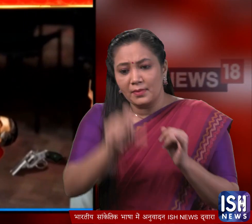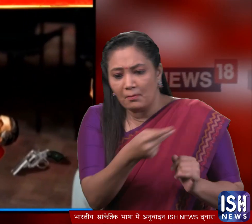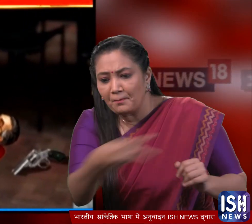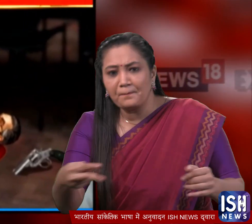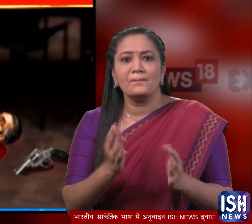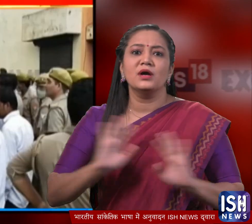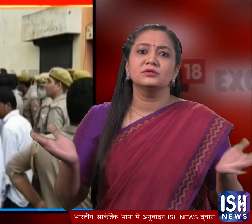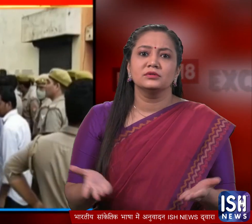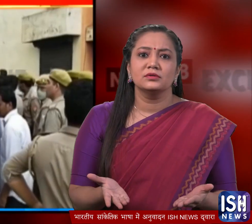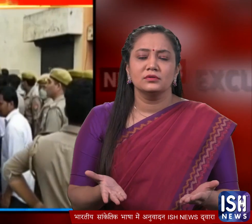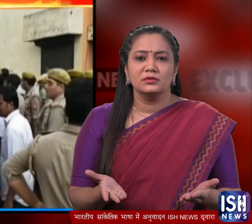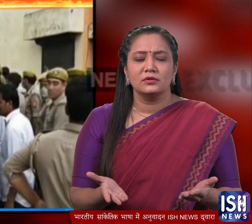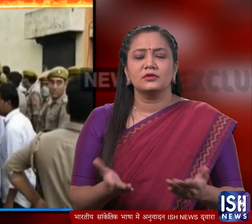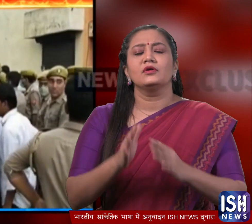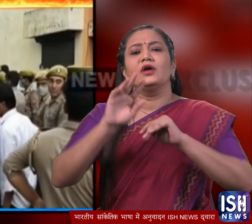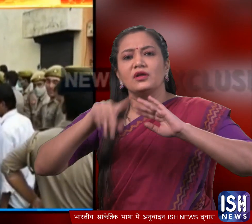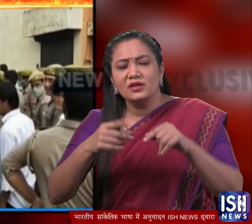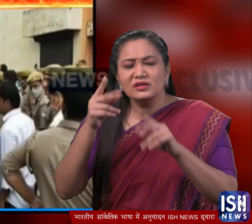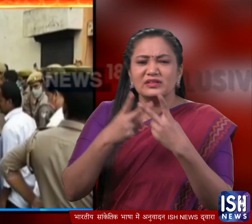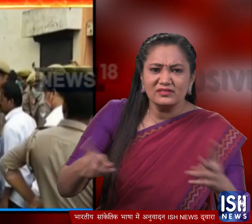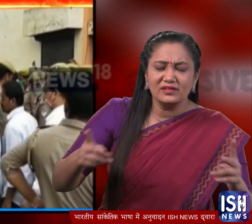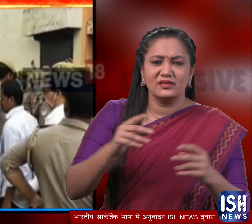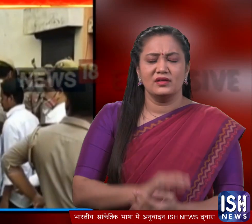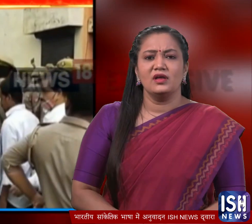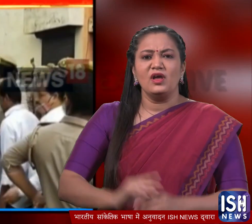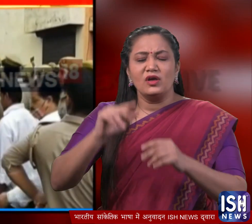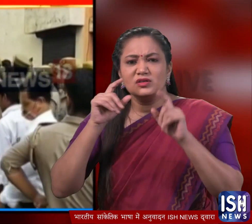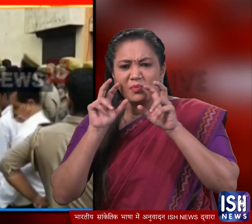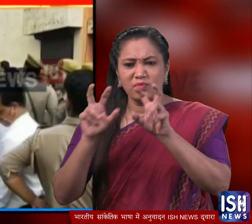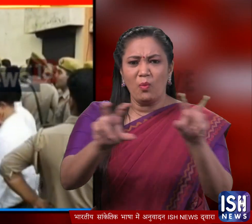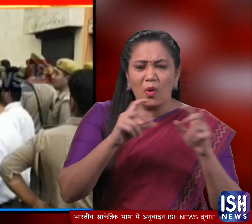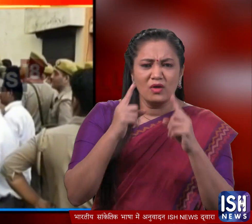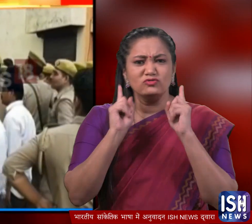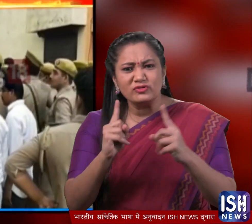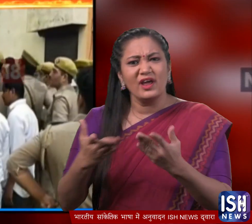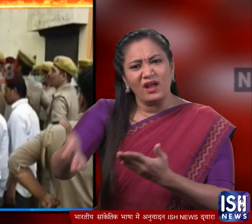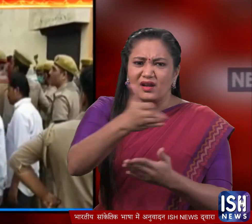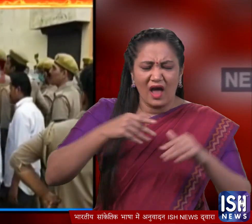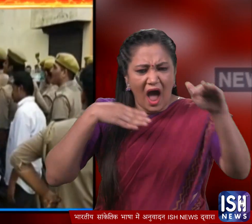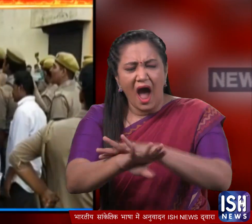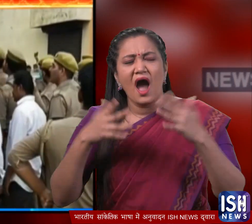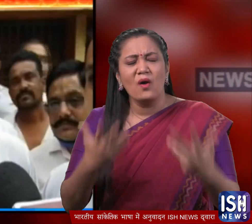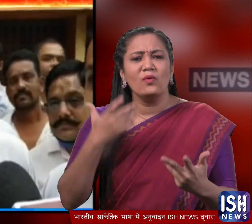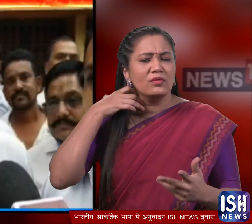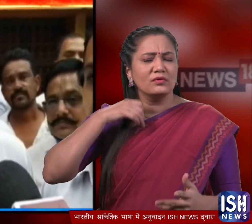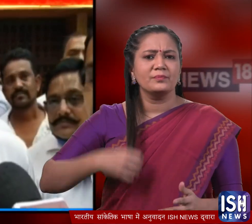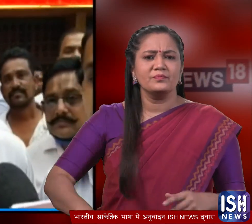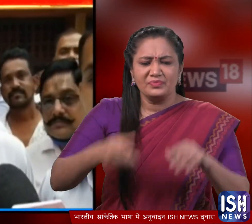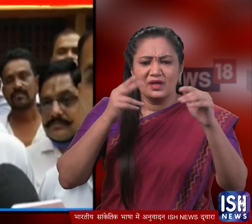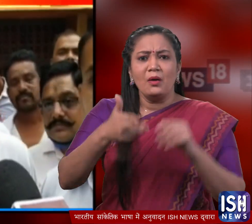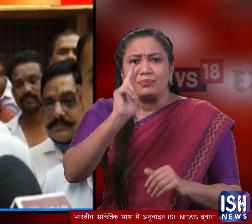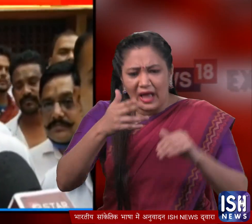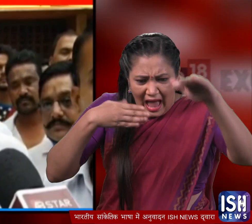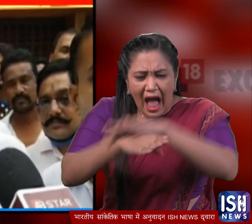के अलावा कोई नहीं मिला। इस गोलीकांड के बाद वहां काम करने वाले हाई सिक्योरिटी जोन की सुरक्षा व्यवस्था पर सवाल उठाते दिखे। तमंचा